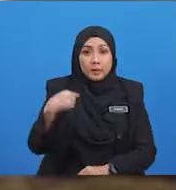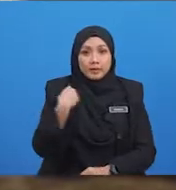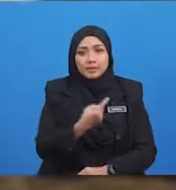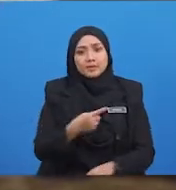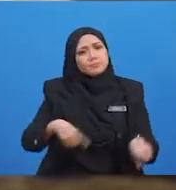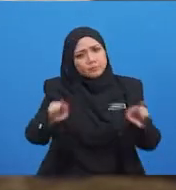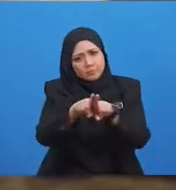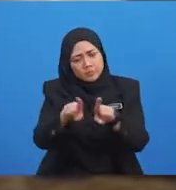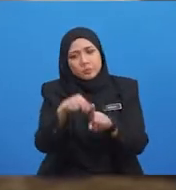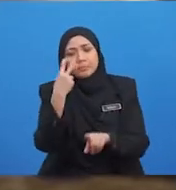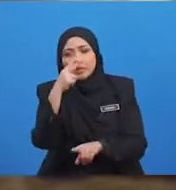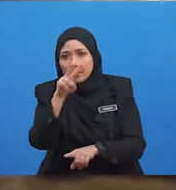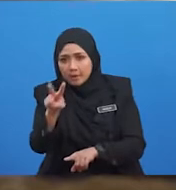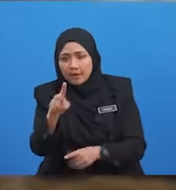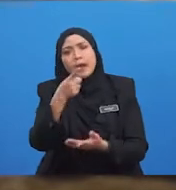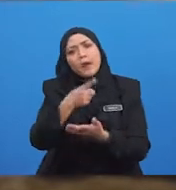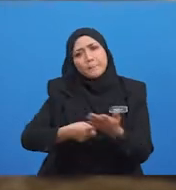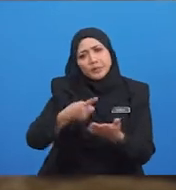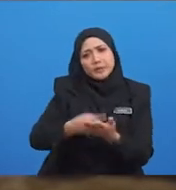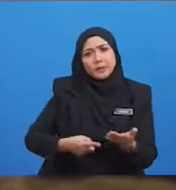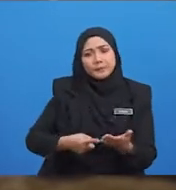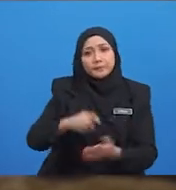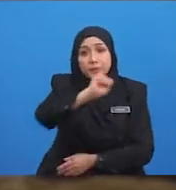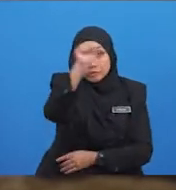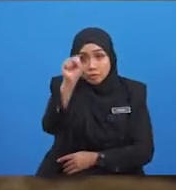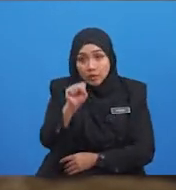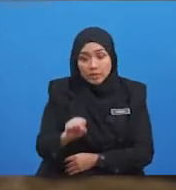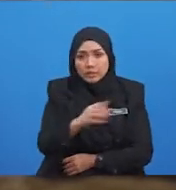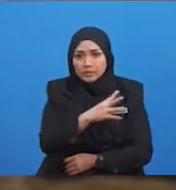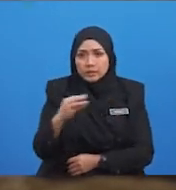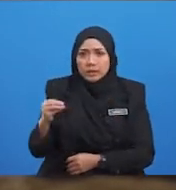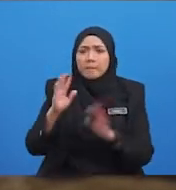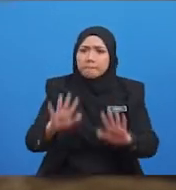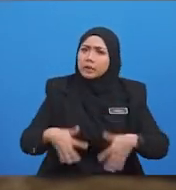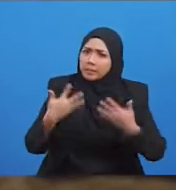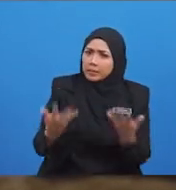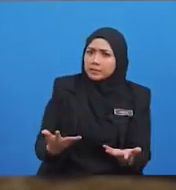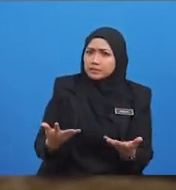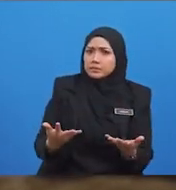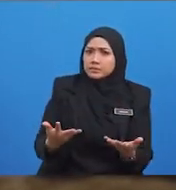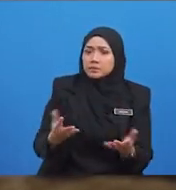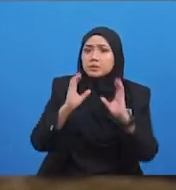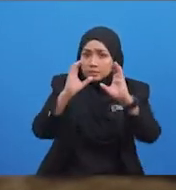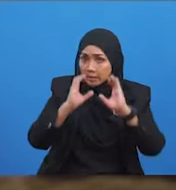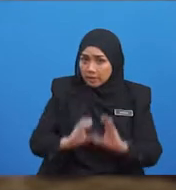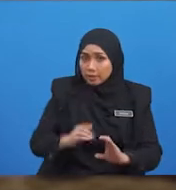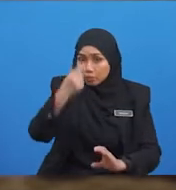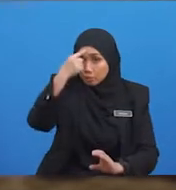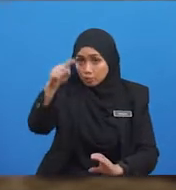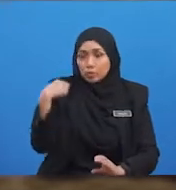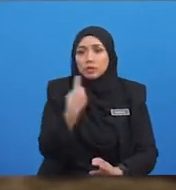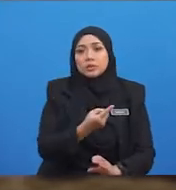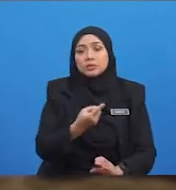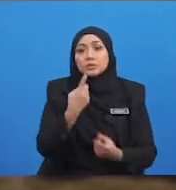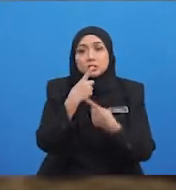Mari kita sama-sama melihat apakah kehendak soalan dan bagaimanakah cara untuk